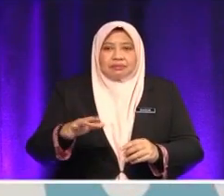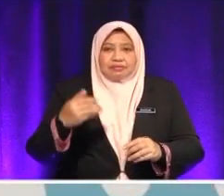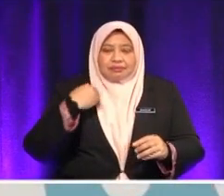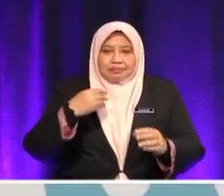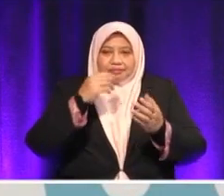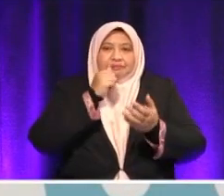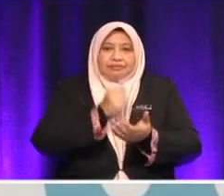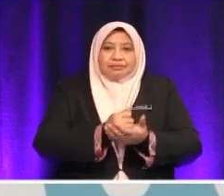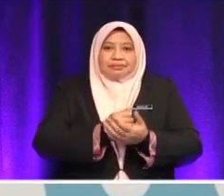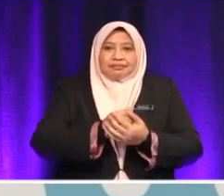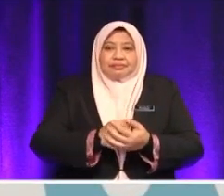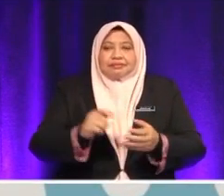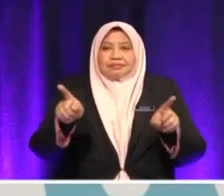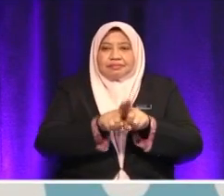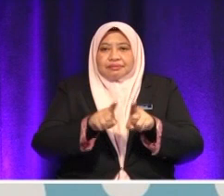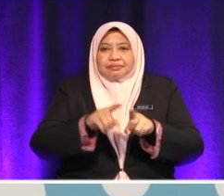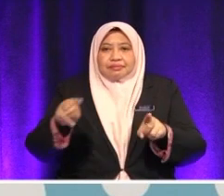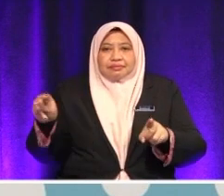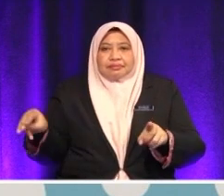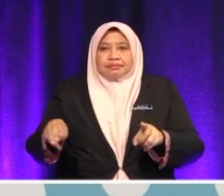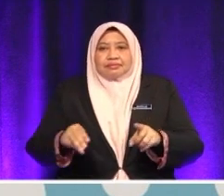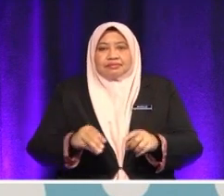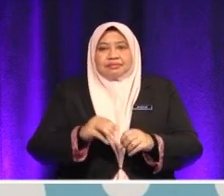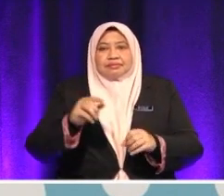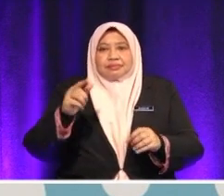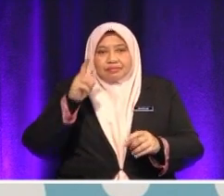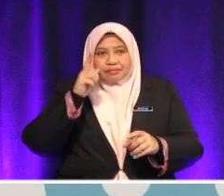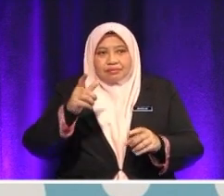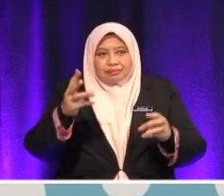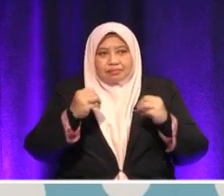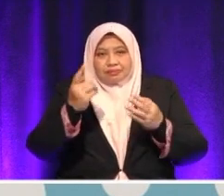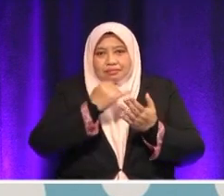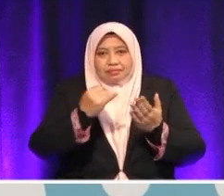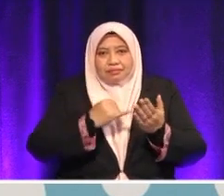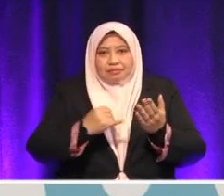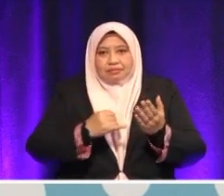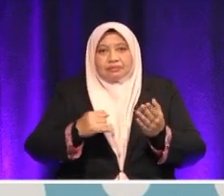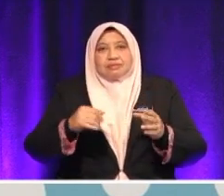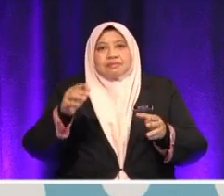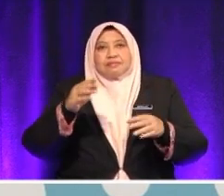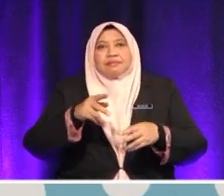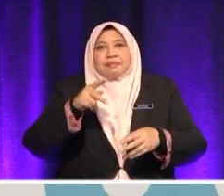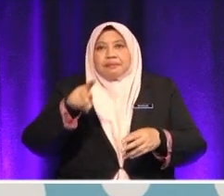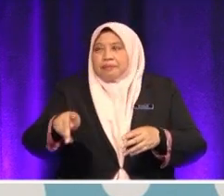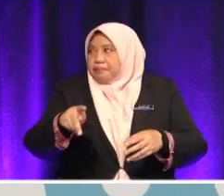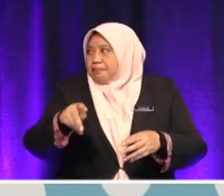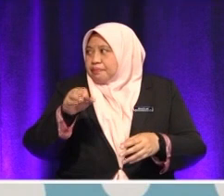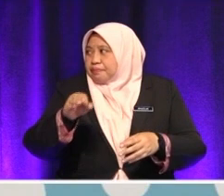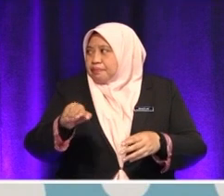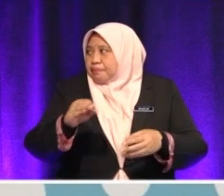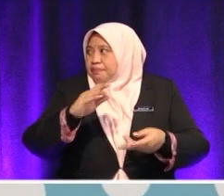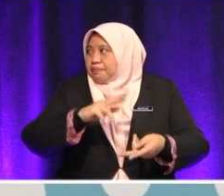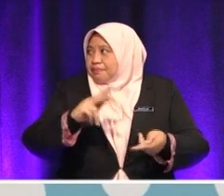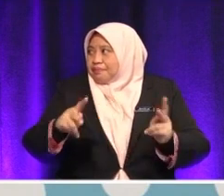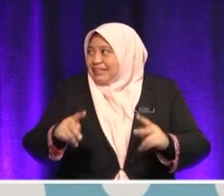murid saya kita lihat nak melukis pelok kotak inilah blok kotak yang berhasil coba murid yang kayak lagi sekali blok